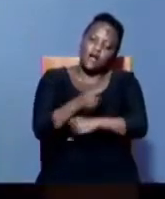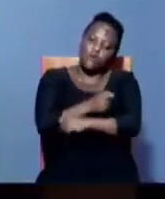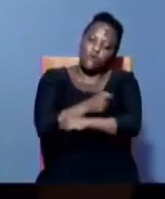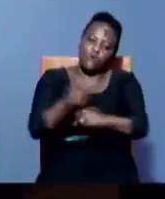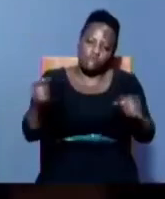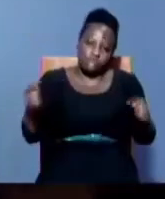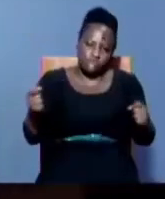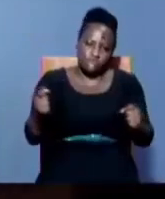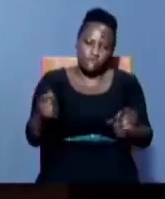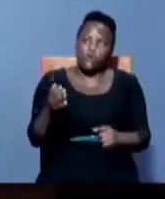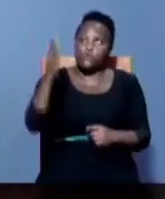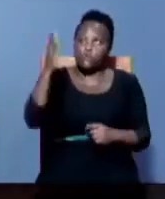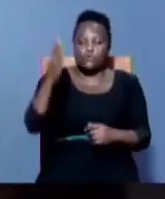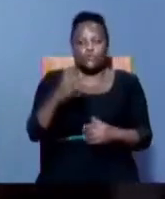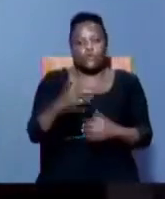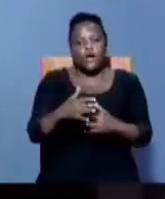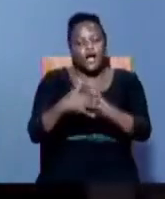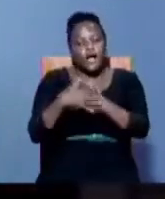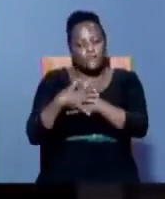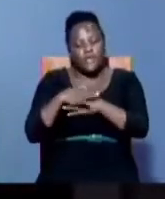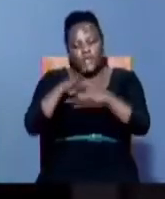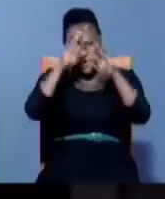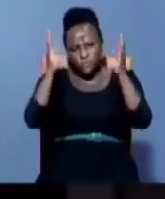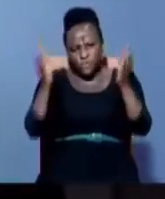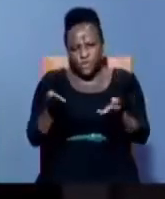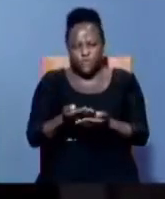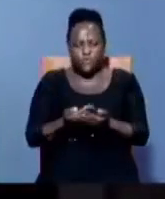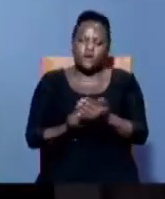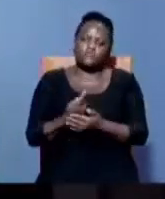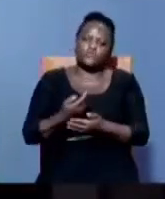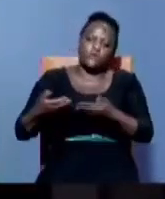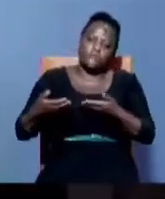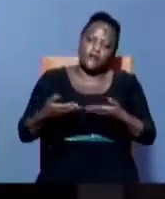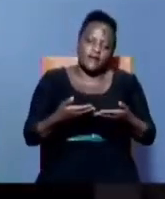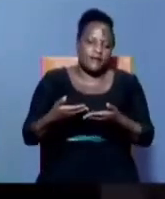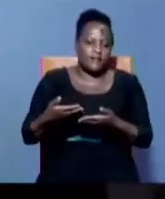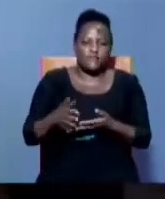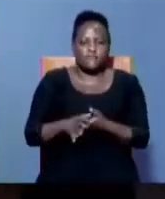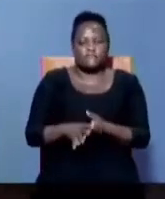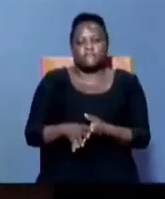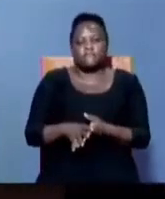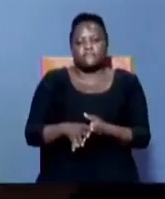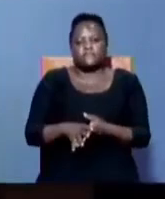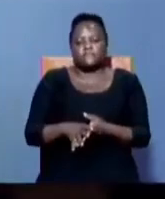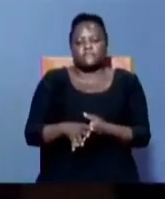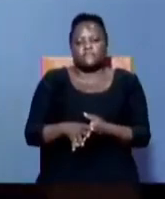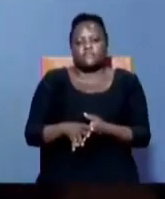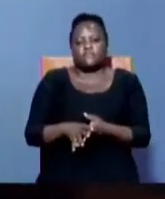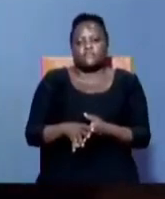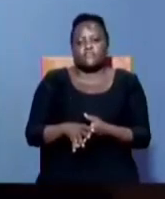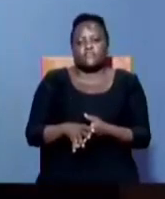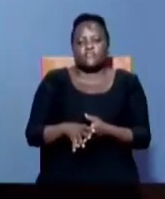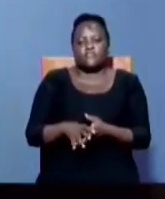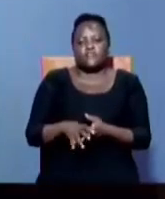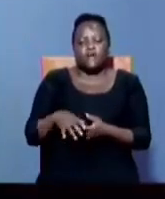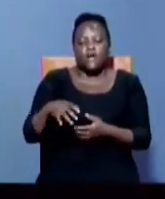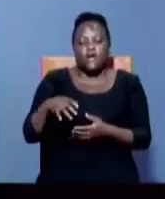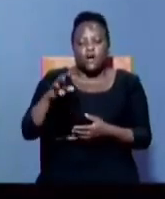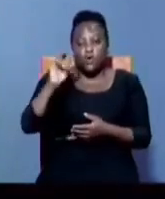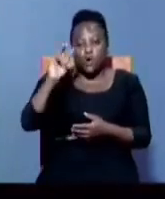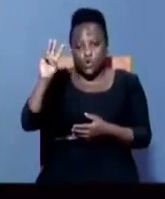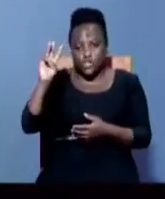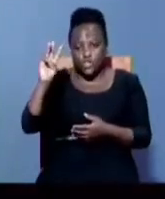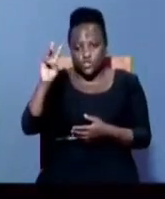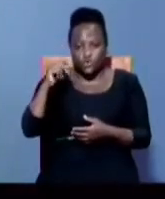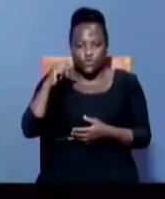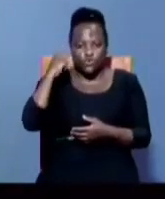Sio tu ya kwamba Yesu alikuwa pale peke yake. Maana Paulo anaandika kwa kitabu kile cha Wakorintho ya 2 sura ya 5 mstari ule wa